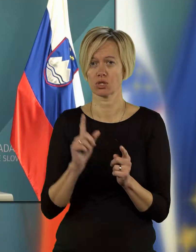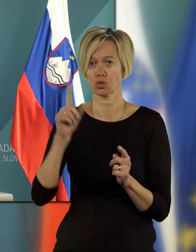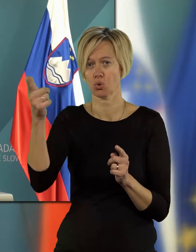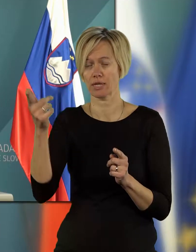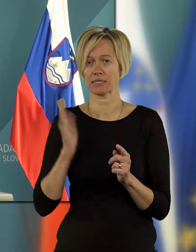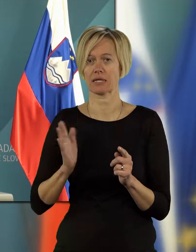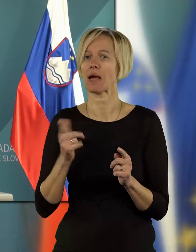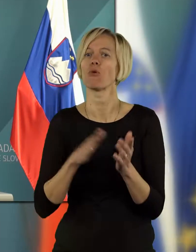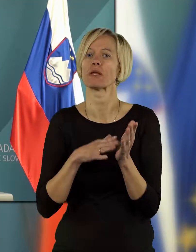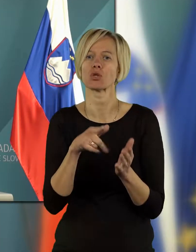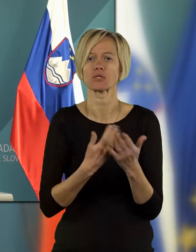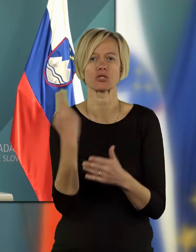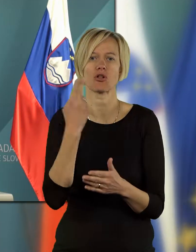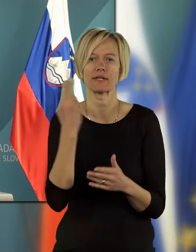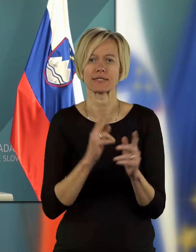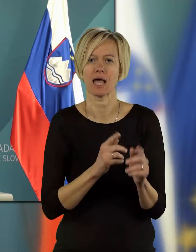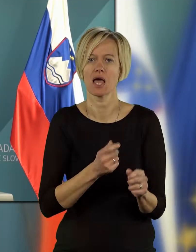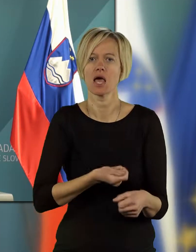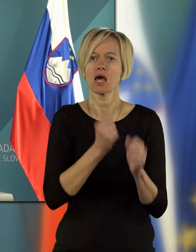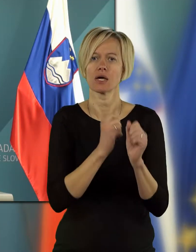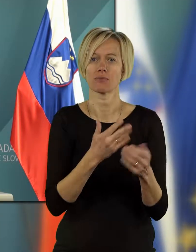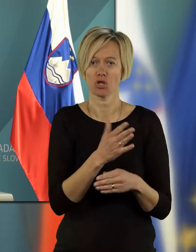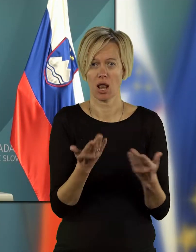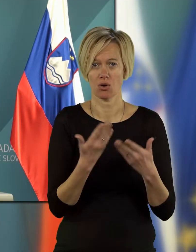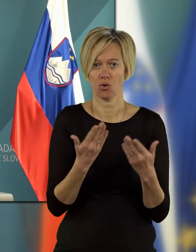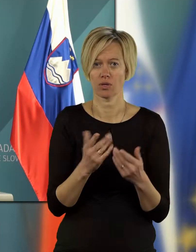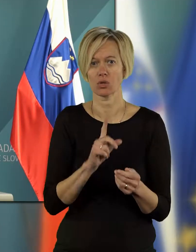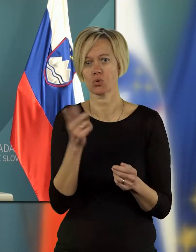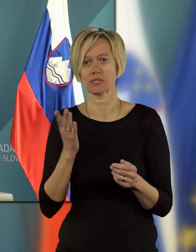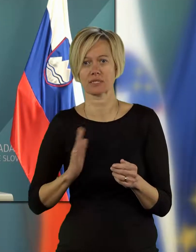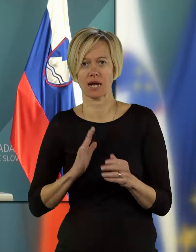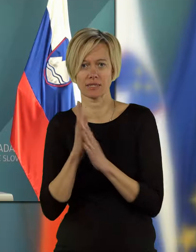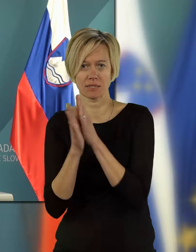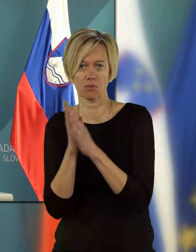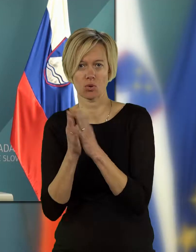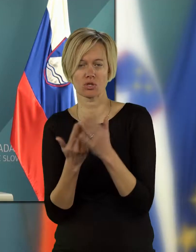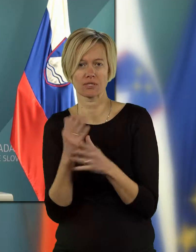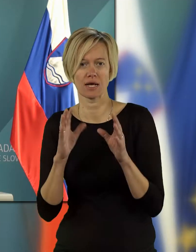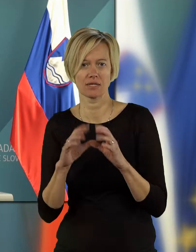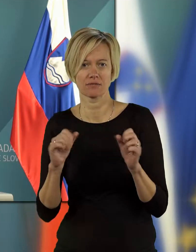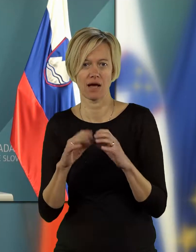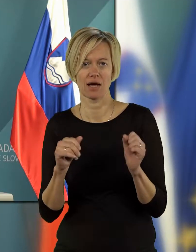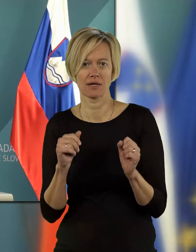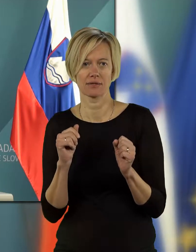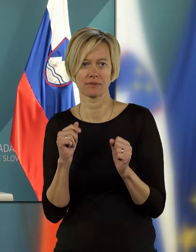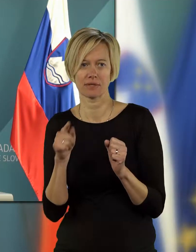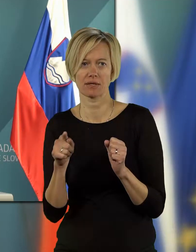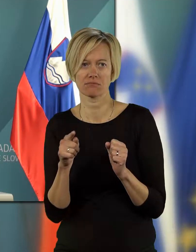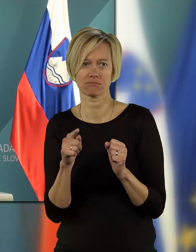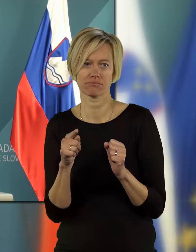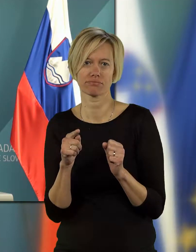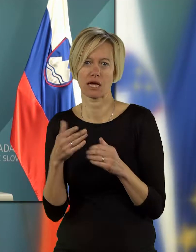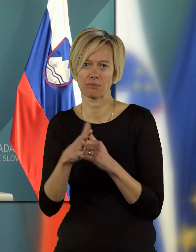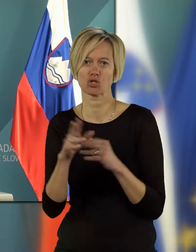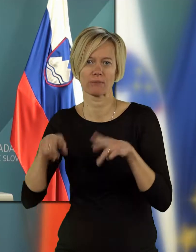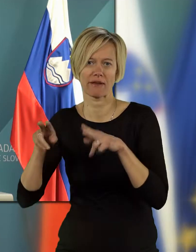kaj pomeni to za slovenske ribiče, lahko zaprosijo na drugi strani za izvajanje te zgodovinskih ribiških